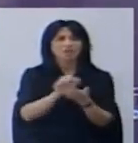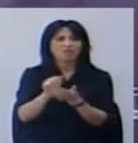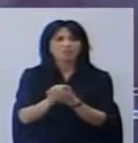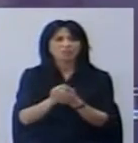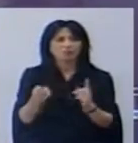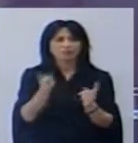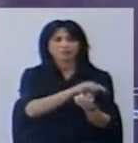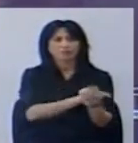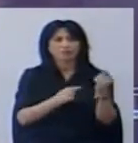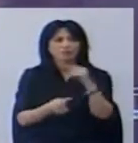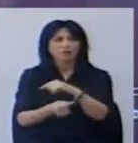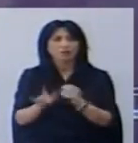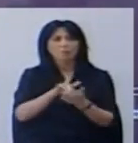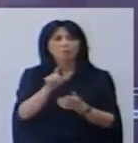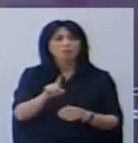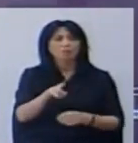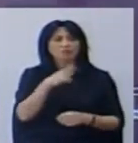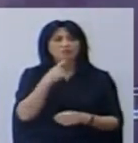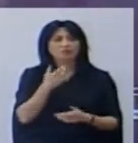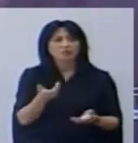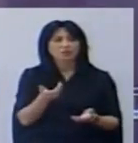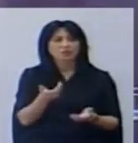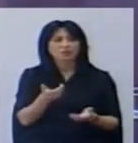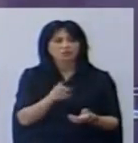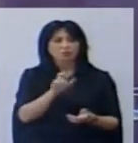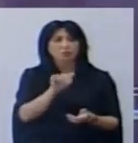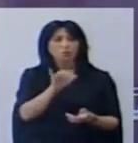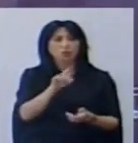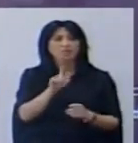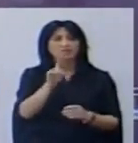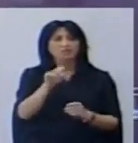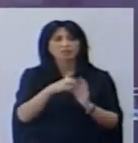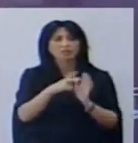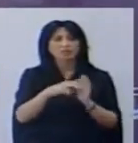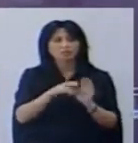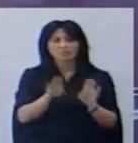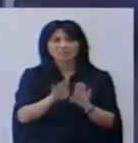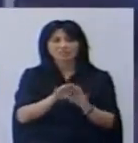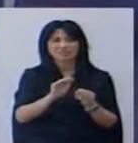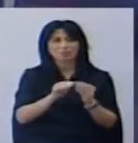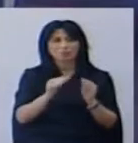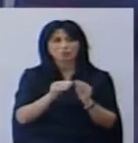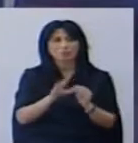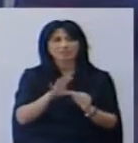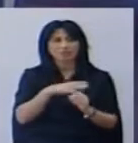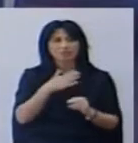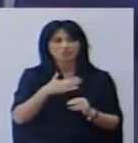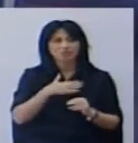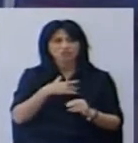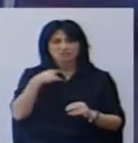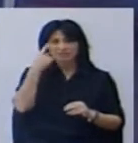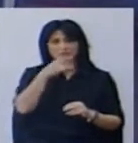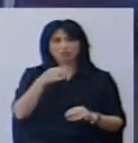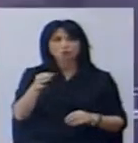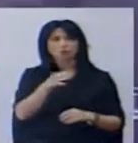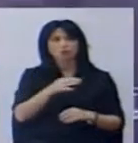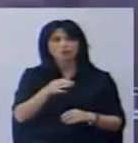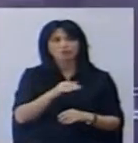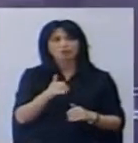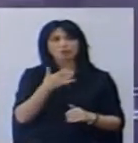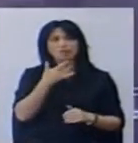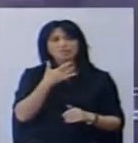ტიპის გადაძახილებით მოსახლეობამ, რა თქვა. და ზუსტად ბუხაიჭის 18 ნომერში მსგავსი პრობლემა როდესაც იყო ჩემს სამაჟორიტარ ოლქშია, მე